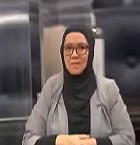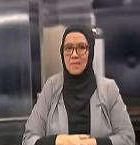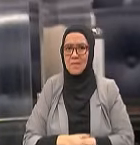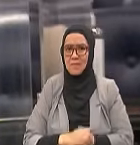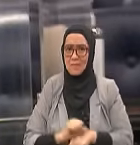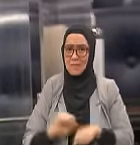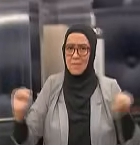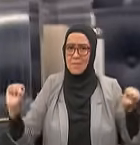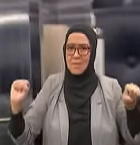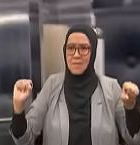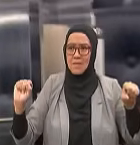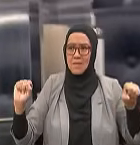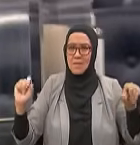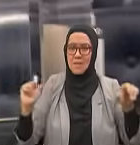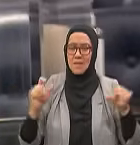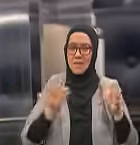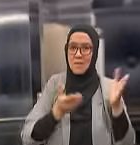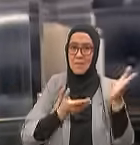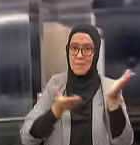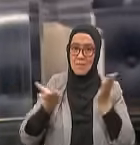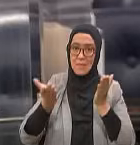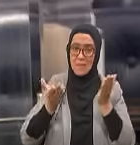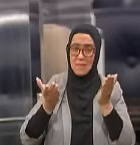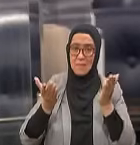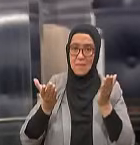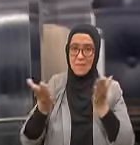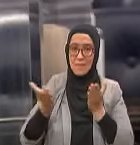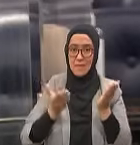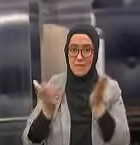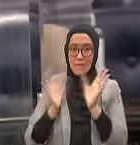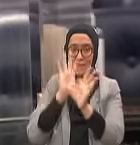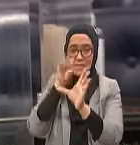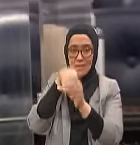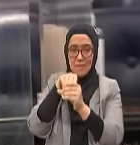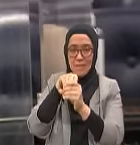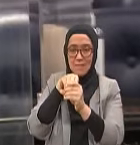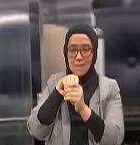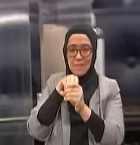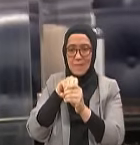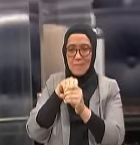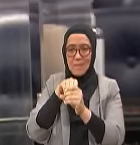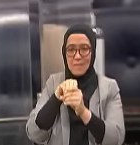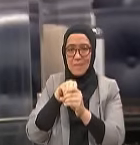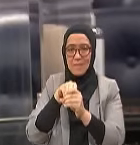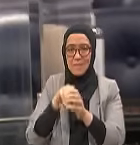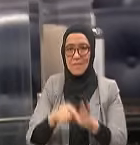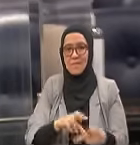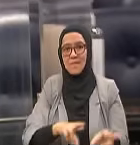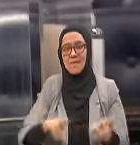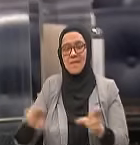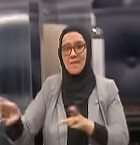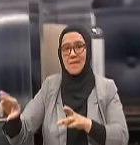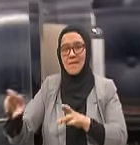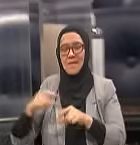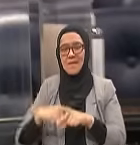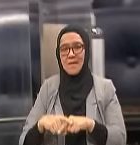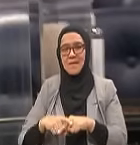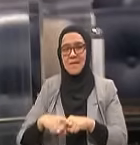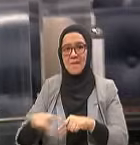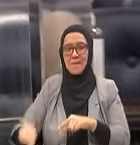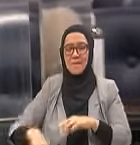ekosistem yang kondusif pamerkan dasar berkaitan rancangan permasalahan infrastruktur